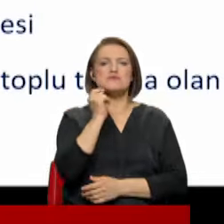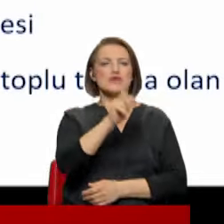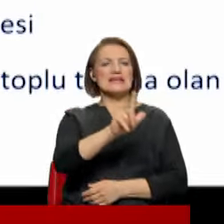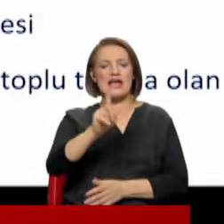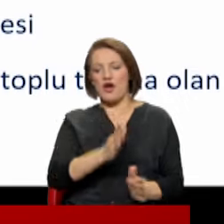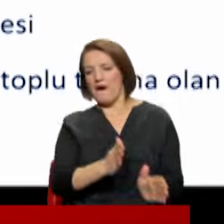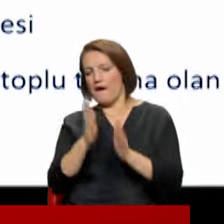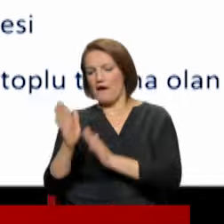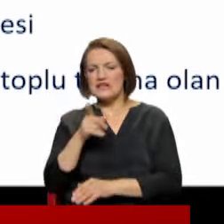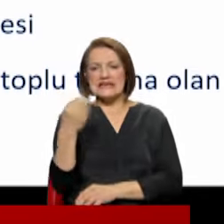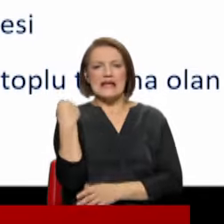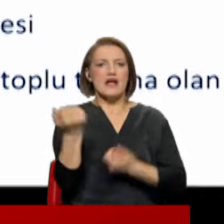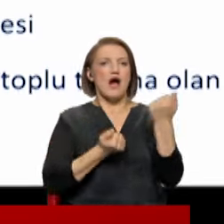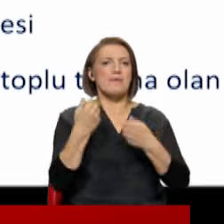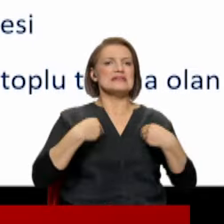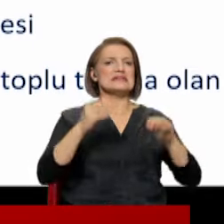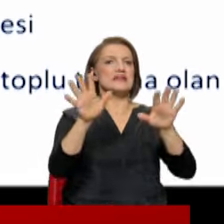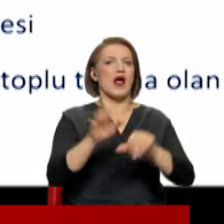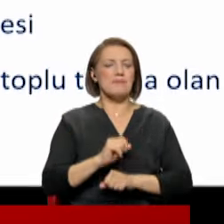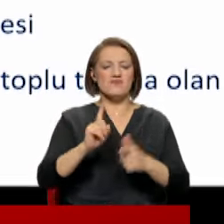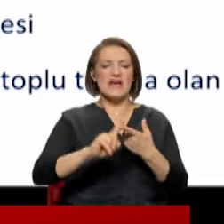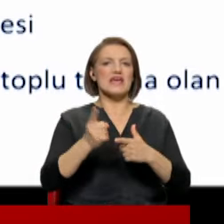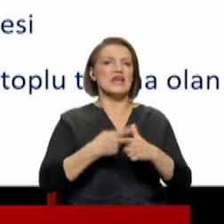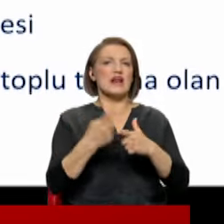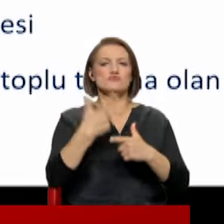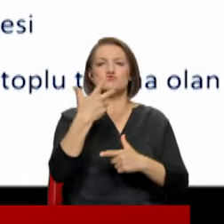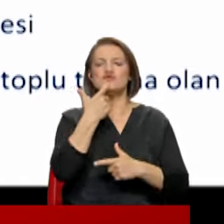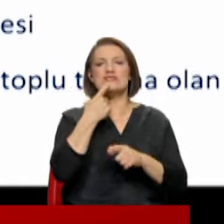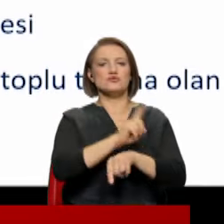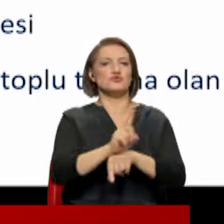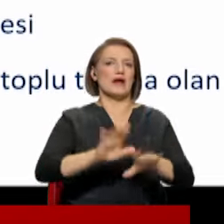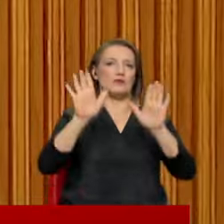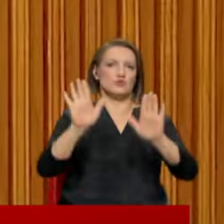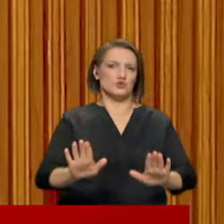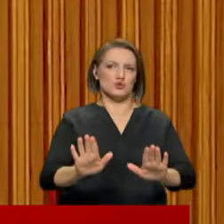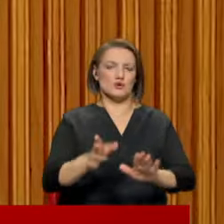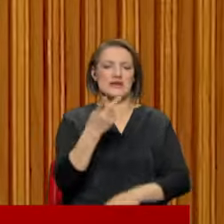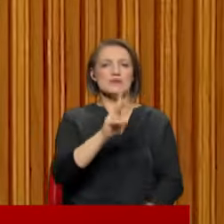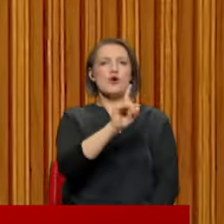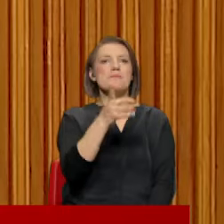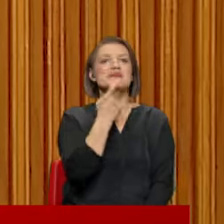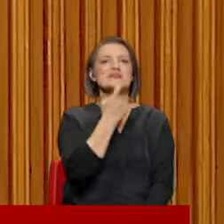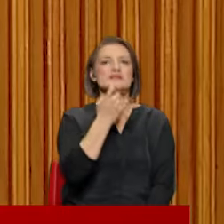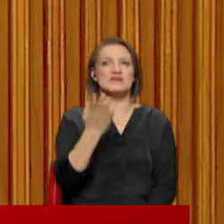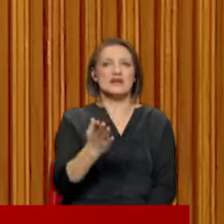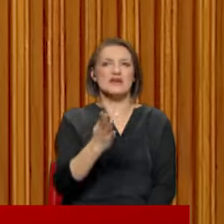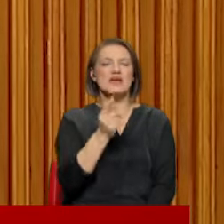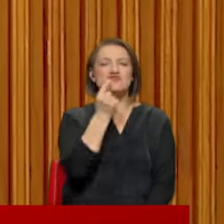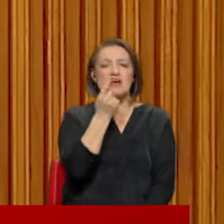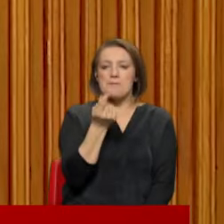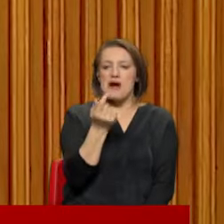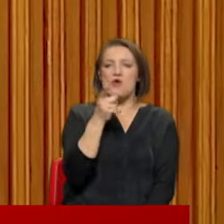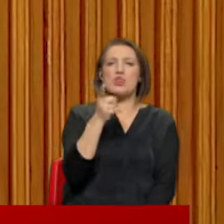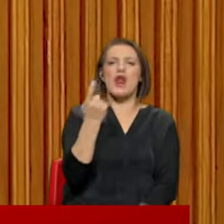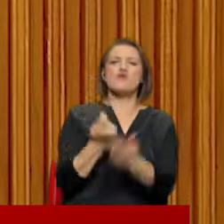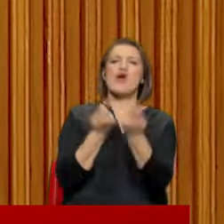ihtiyaçlar hariç yeni araç satın almayı ve kiralamayı 3 yıl süreyle durduruyoruz. 2015'te çerez parası